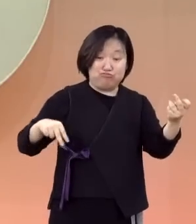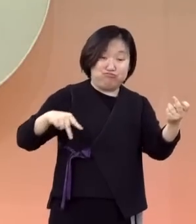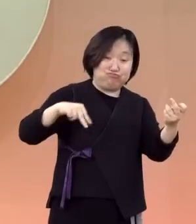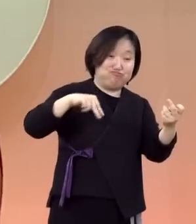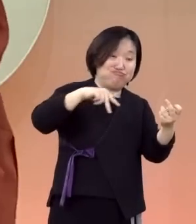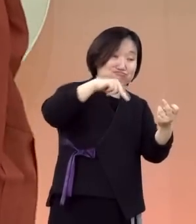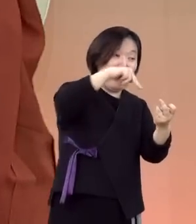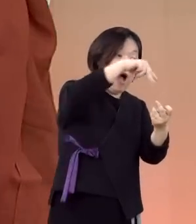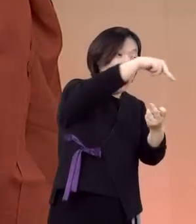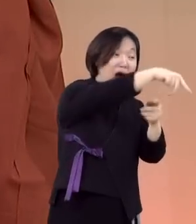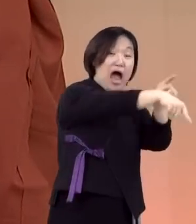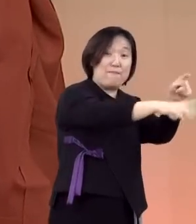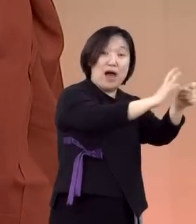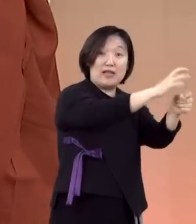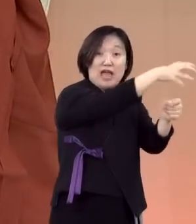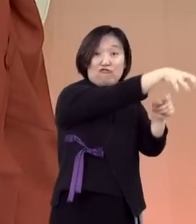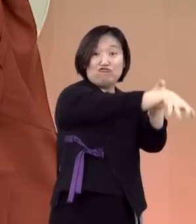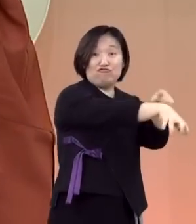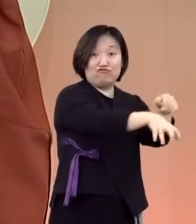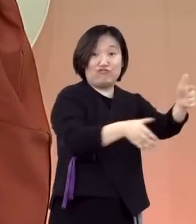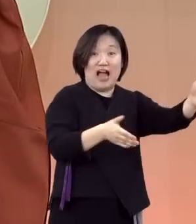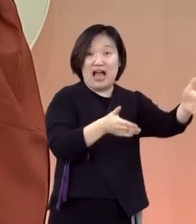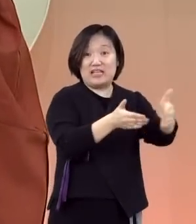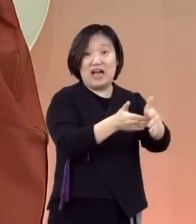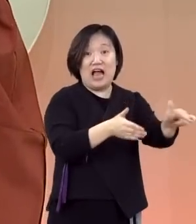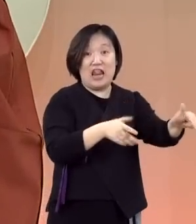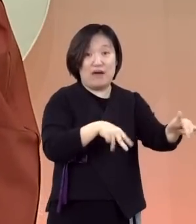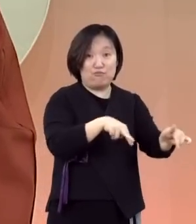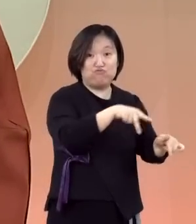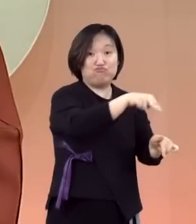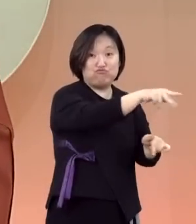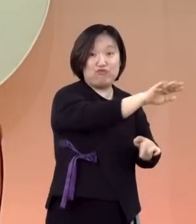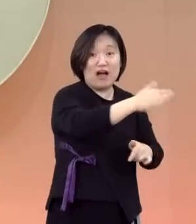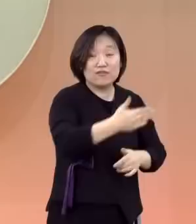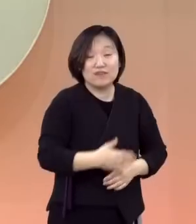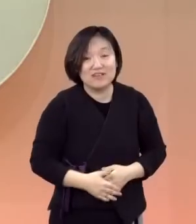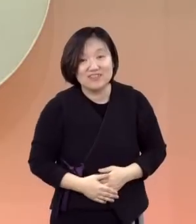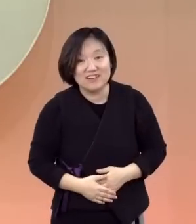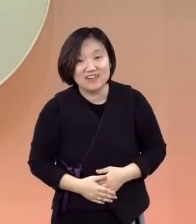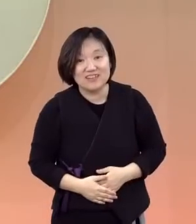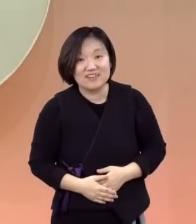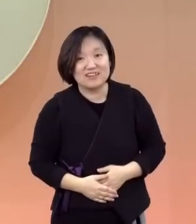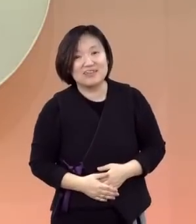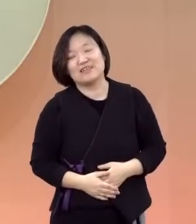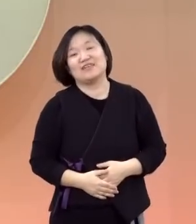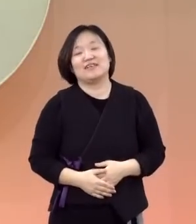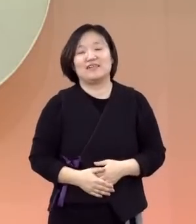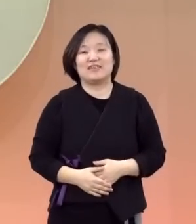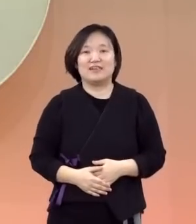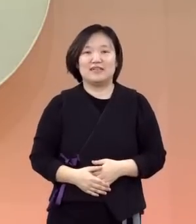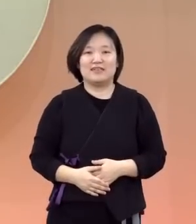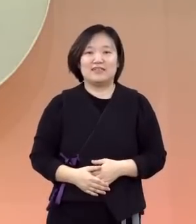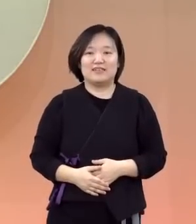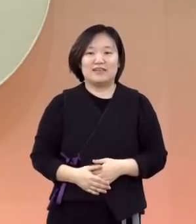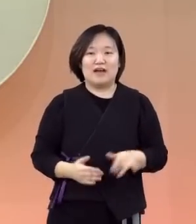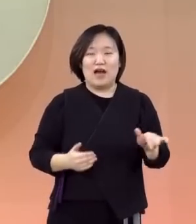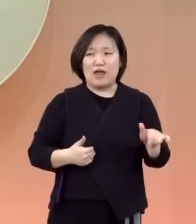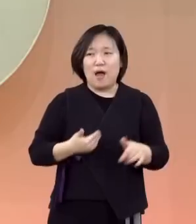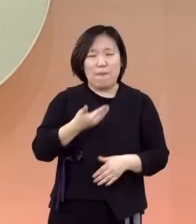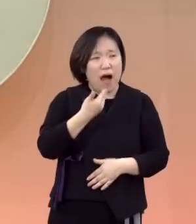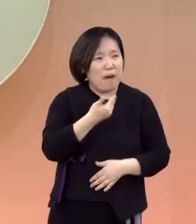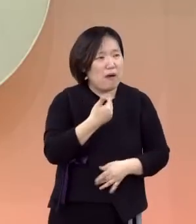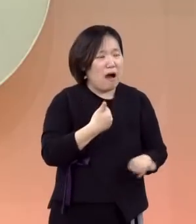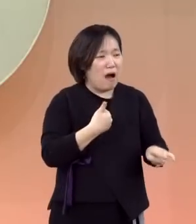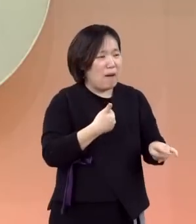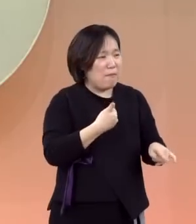도중에집을발견할때마다 승복을입었고, 그시절사람들은매우후하게대해주었다. 그